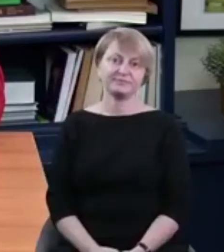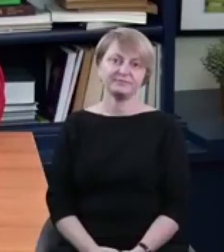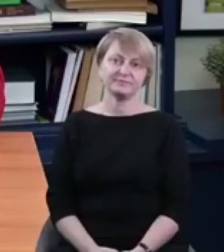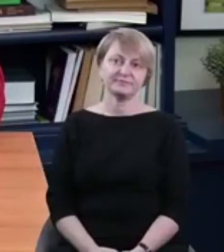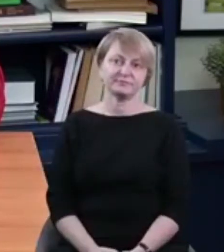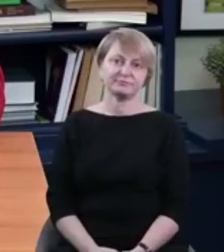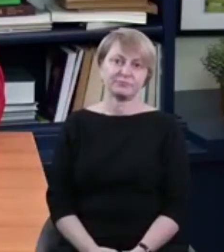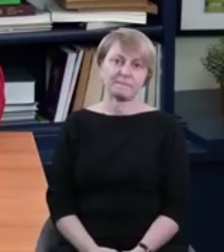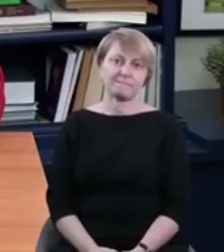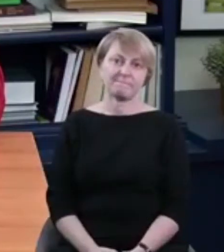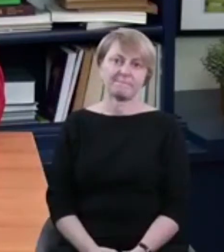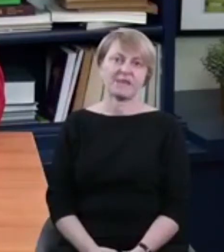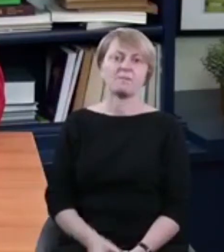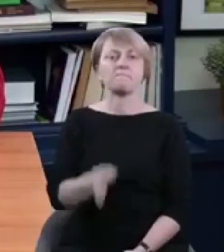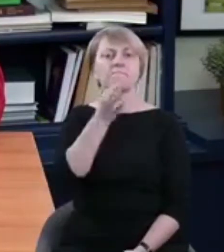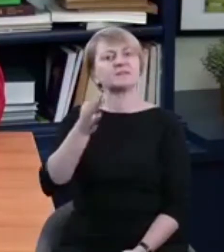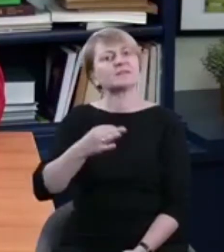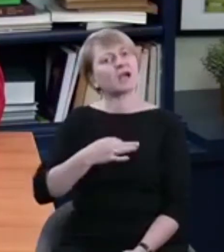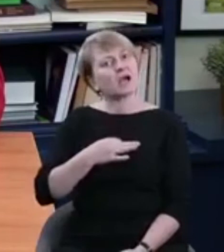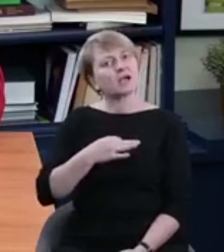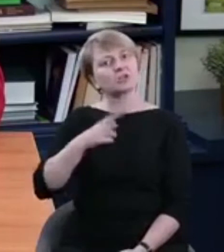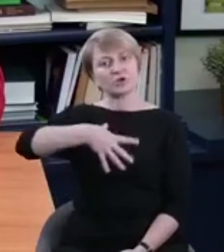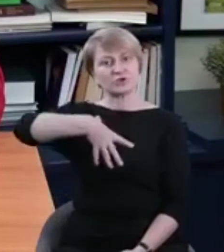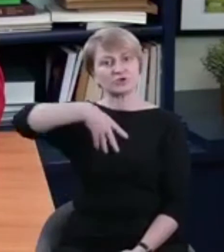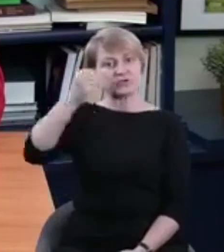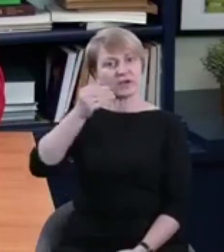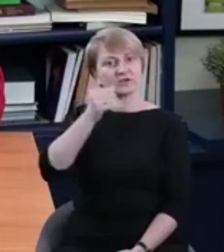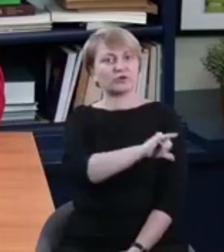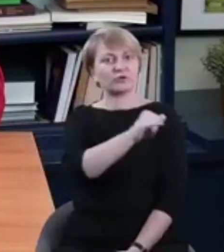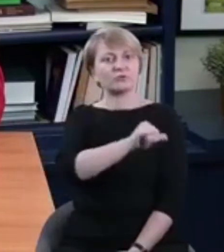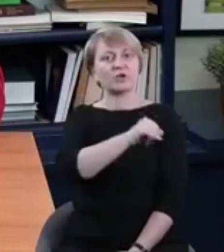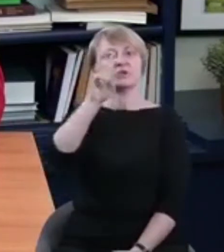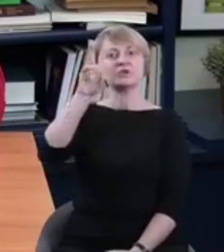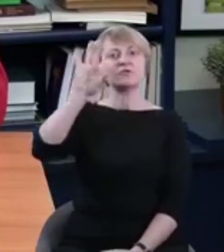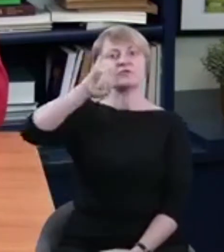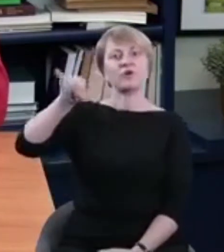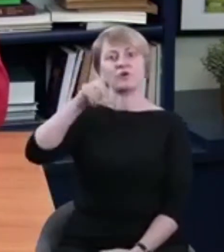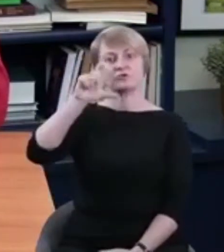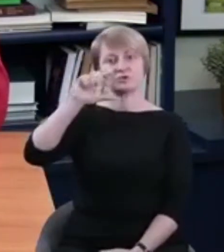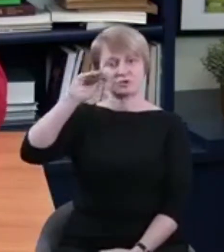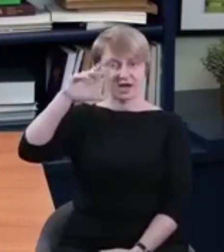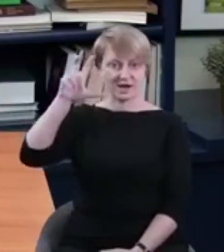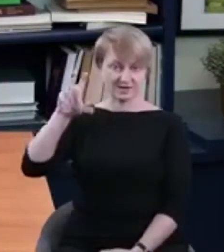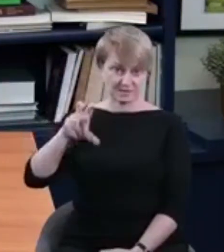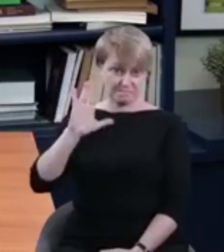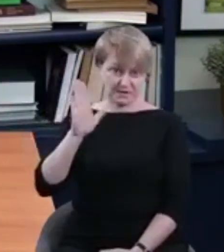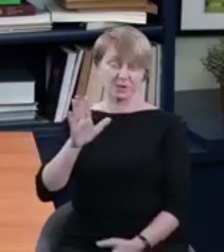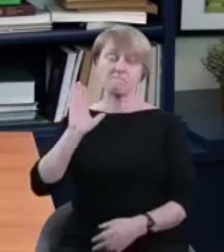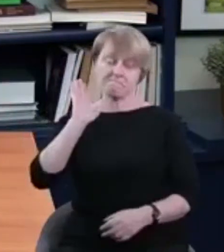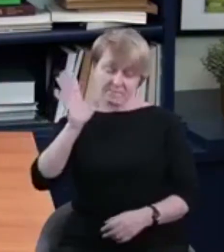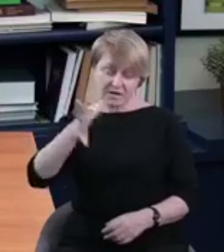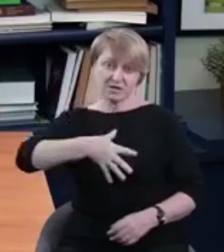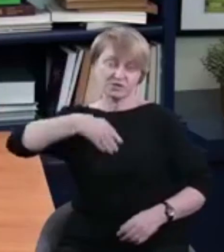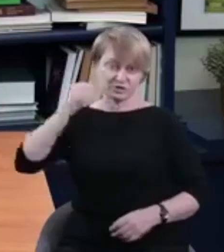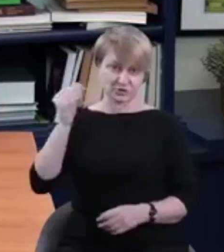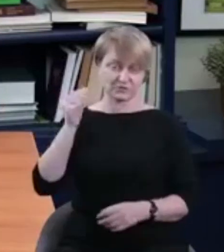potem tak czy będzie świętował ciekawe to jest pytanie pana wojtka będzie to święto wojciechowi oczywiście